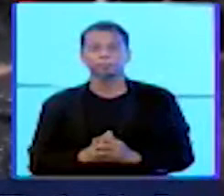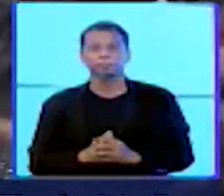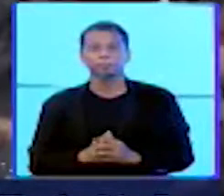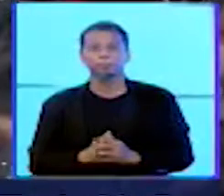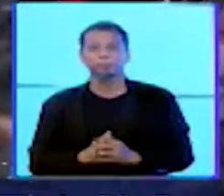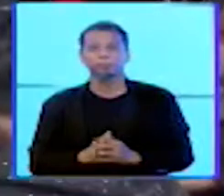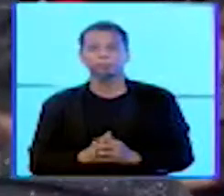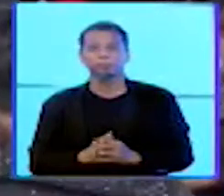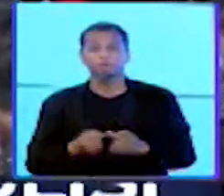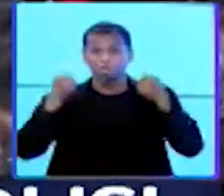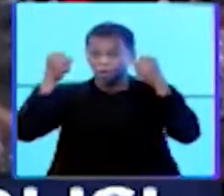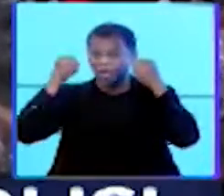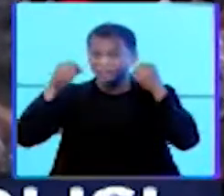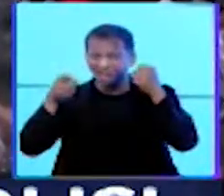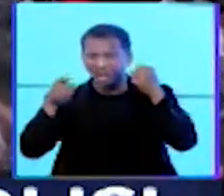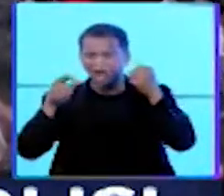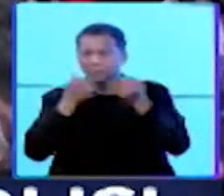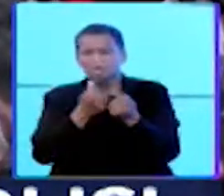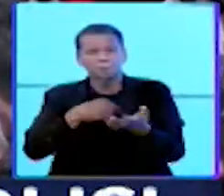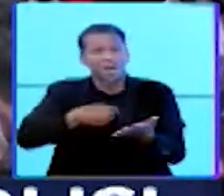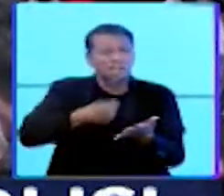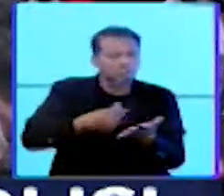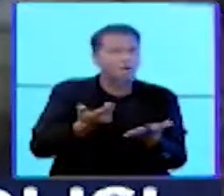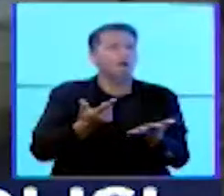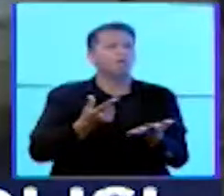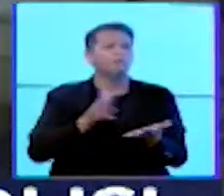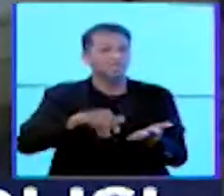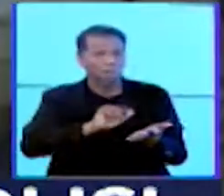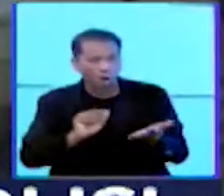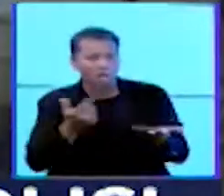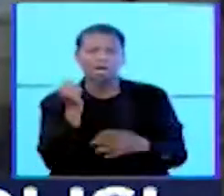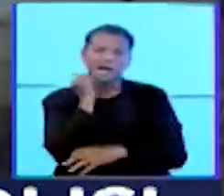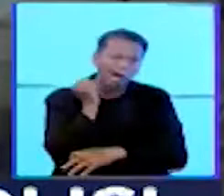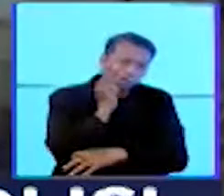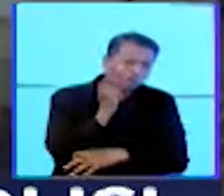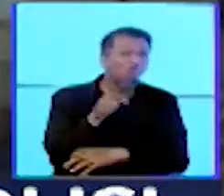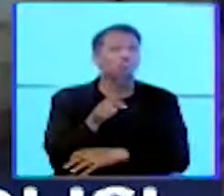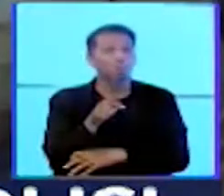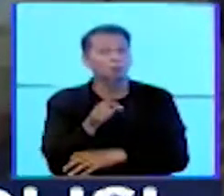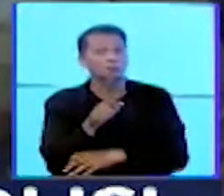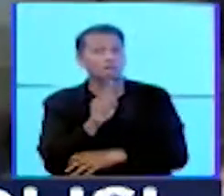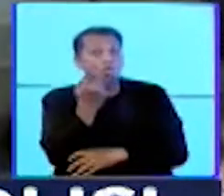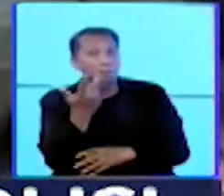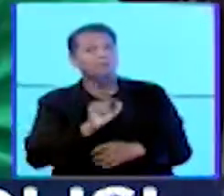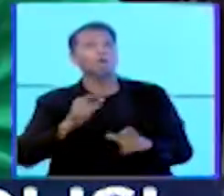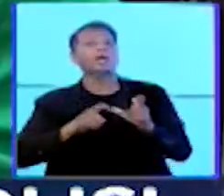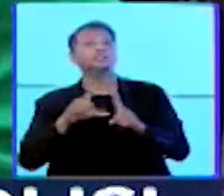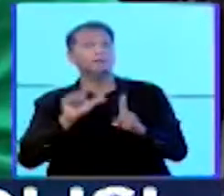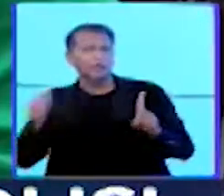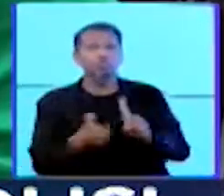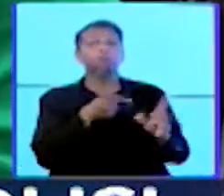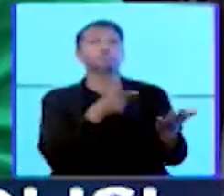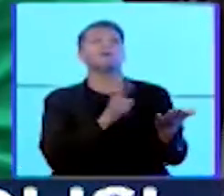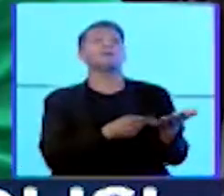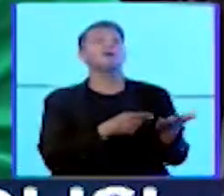Pengunjuk rasa yang ditangkap berasal dari kalangan mahasiswa, pelajar, dan pengangguran, bahkan ada salah satu pelajar sekolah dasar.